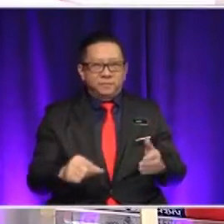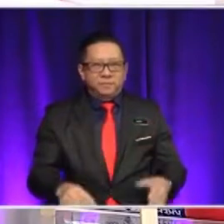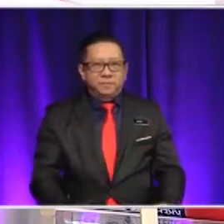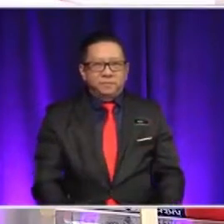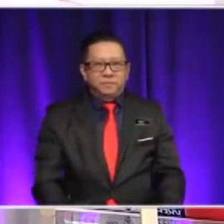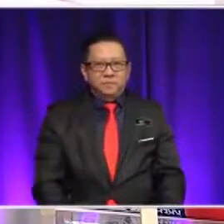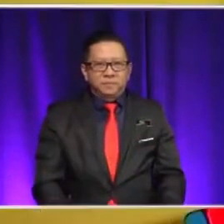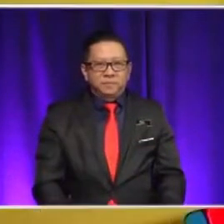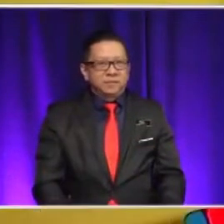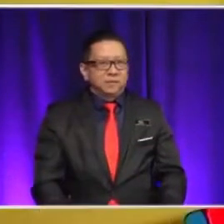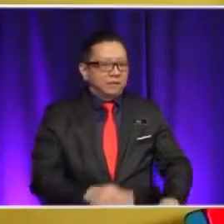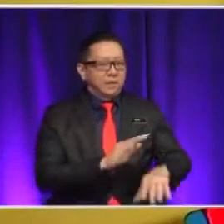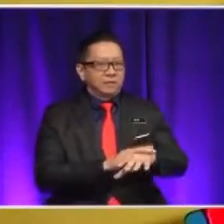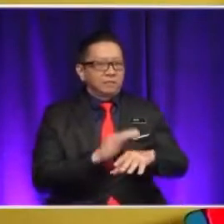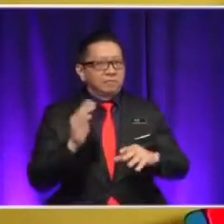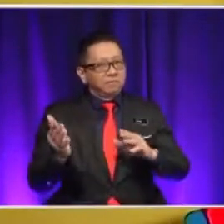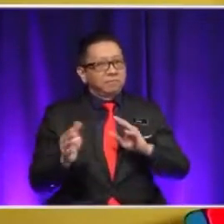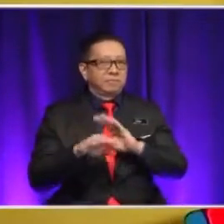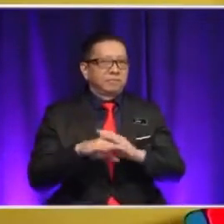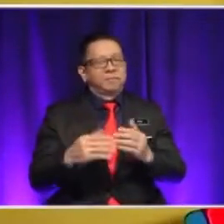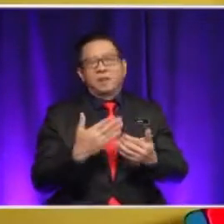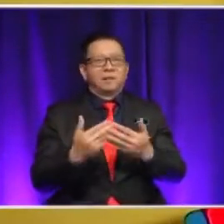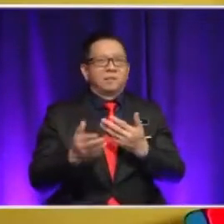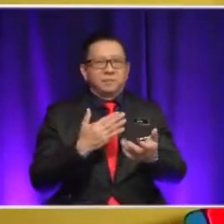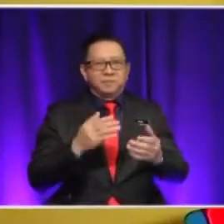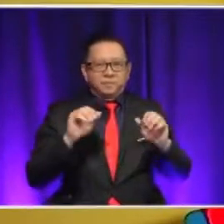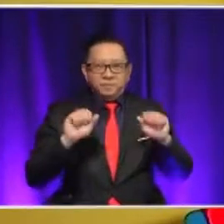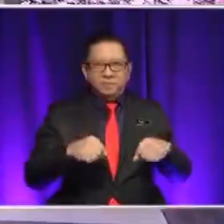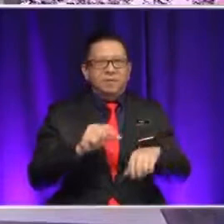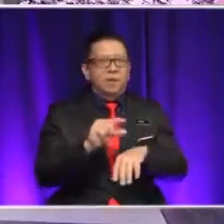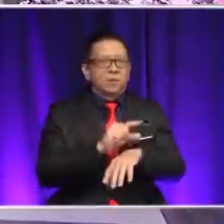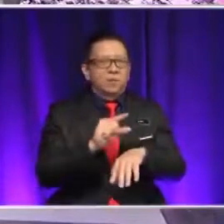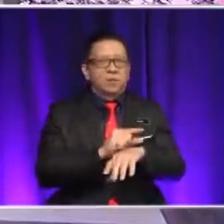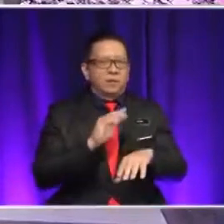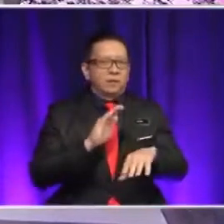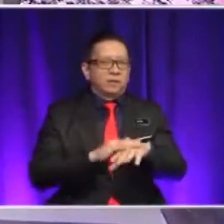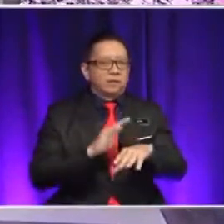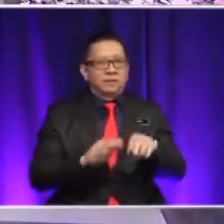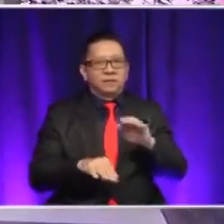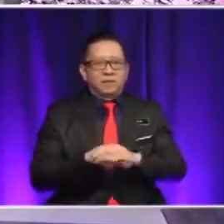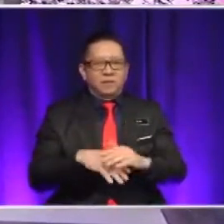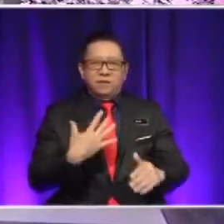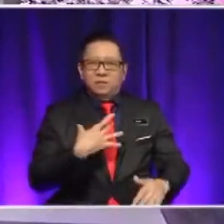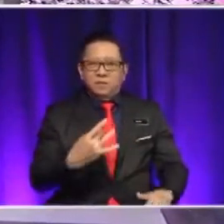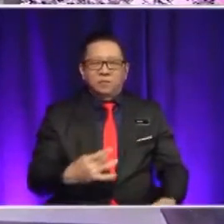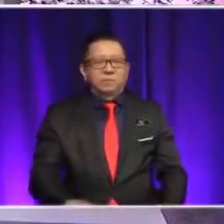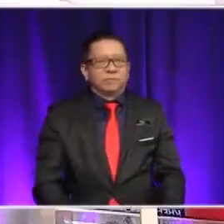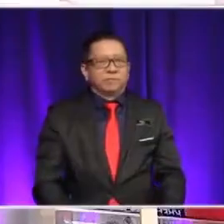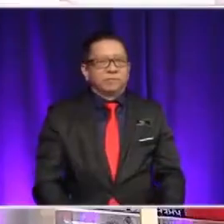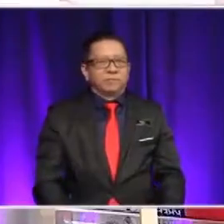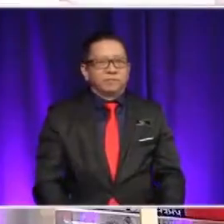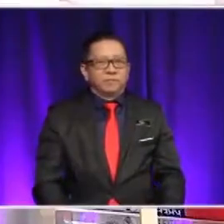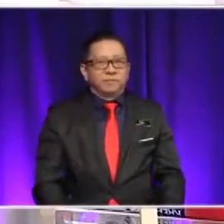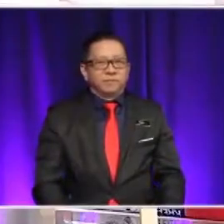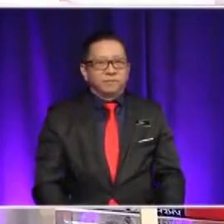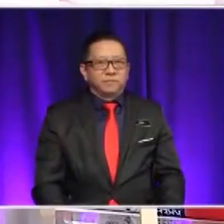kalau wifan Atang kita tentu tak masalah dia orang mempunyai perbedaan David penuh laikan perbedaan tersebut